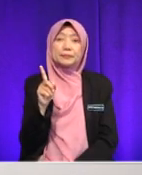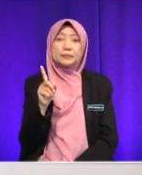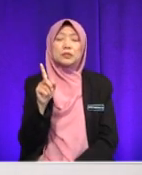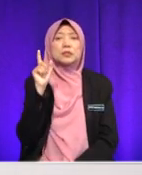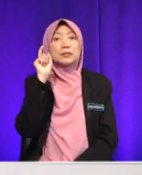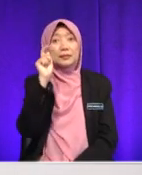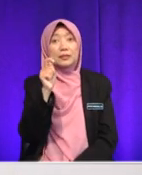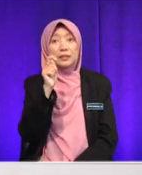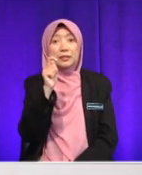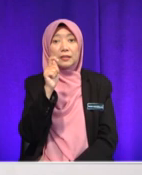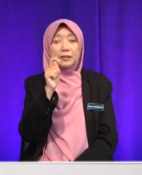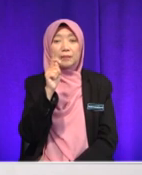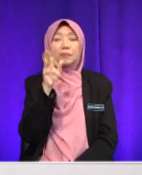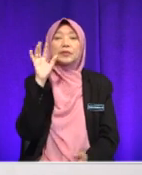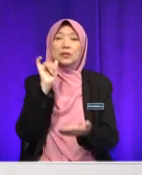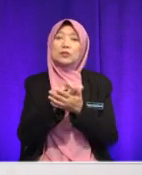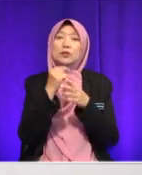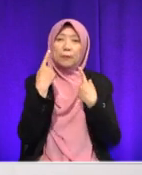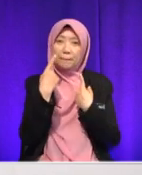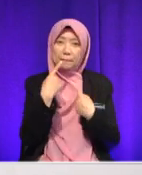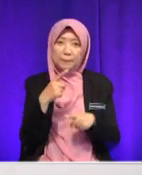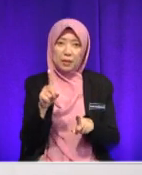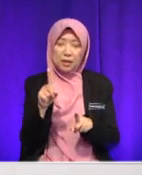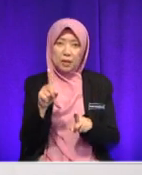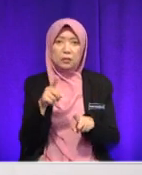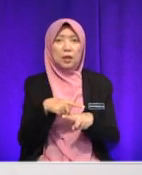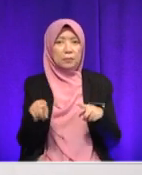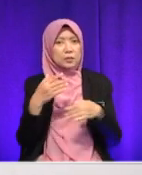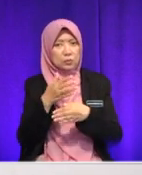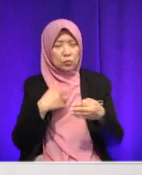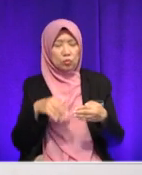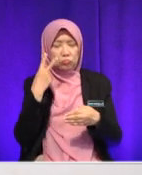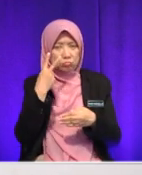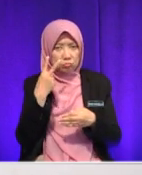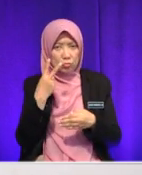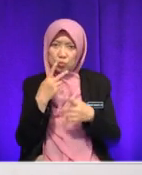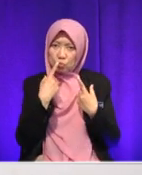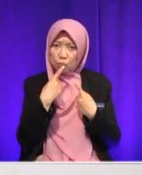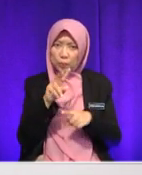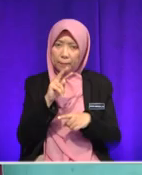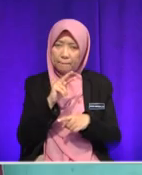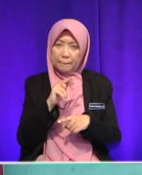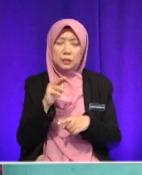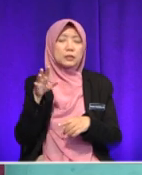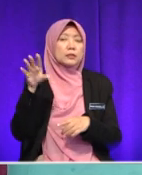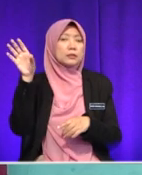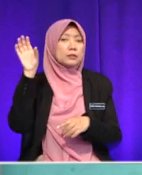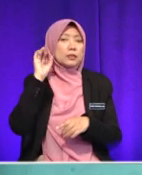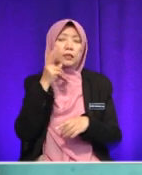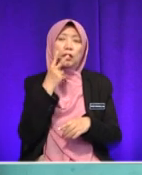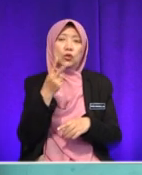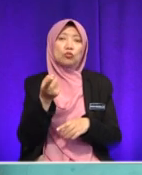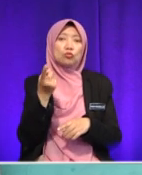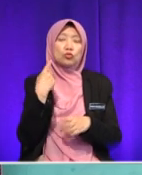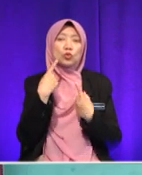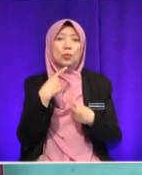Segitiga T. Jadi itu adalah jawapan Charlene. Tapi sebelum kita semak jawapan, baik, apa kata kita dengar dulu jawapan bagi soalan